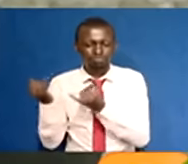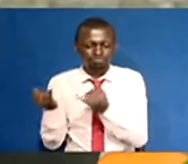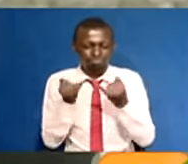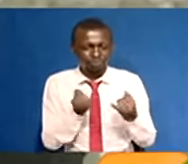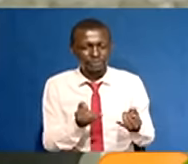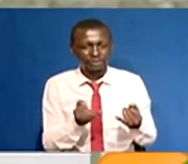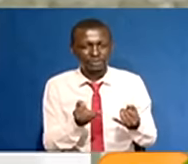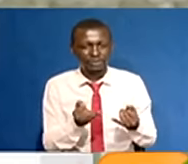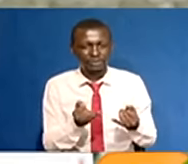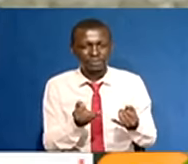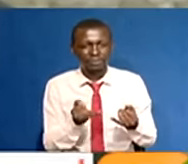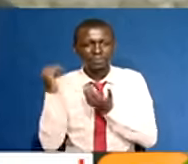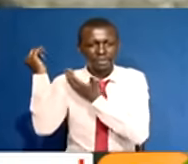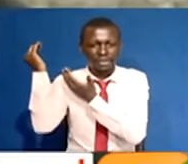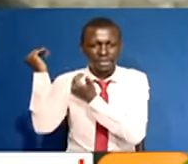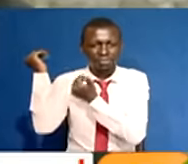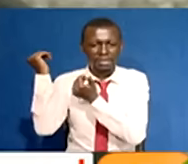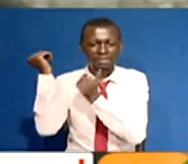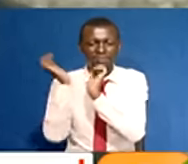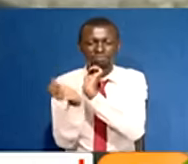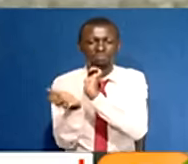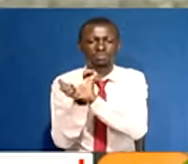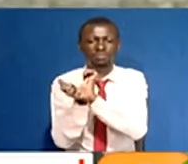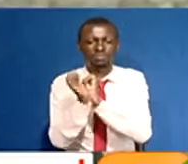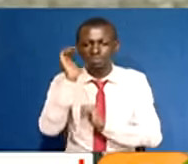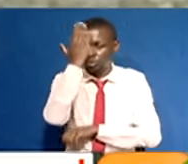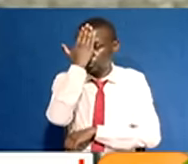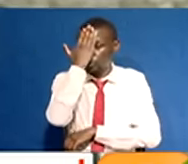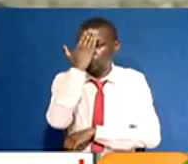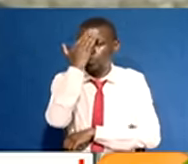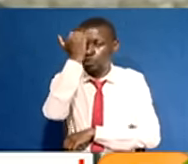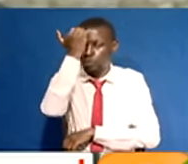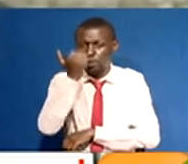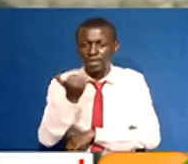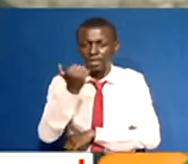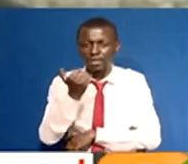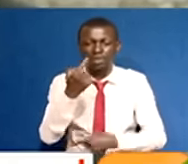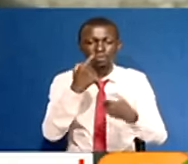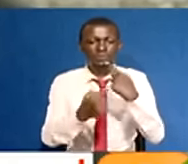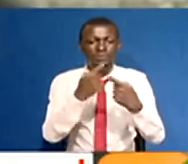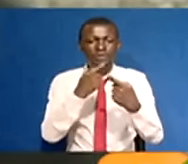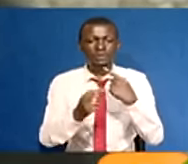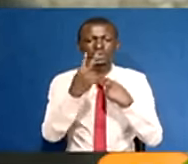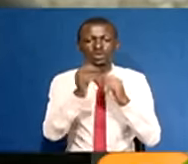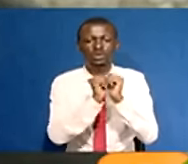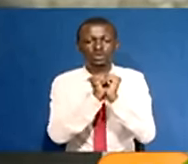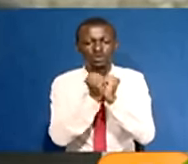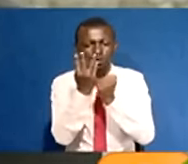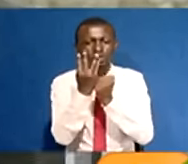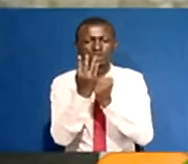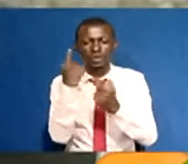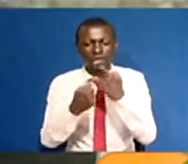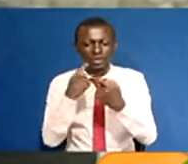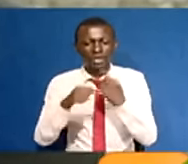ati natarajiwa kushikwa, ati kwa sababu mwaka wa 2014, nikuwa mwaka moja